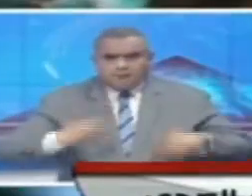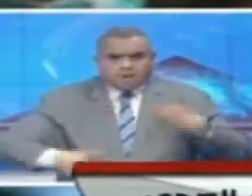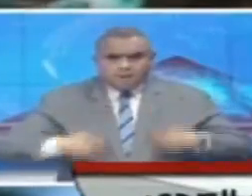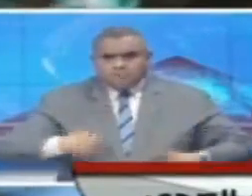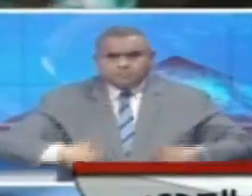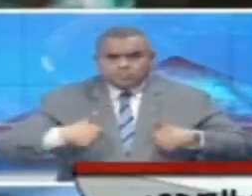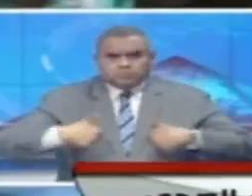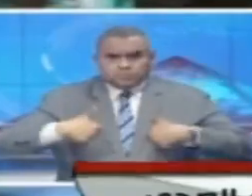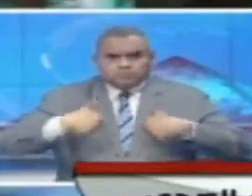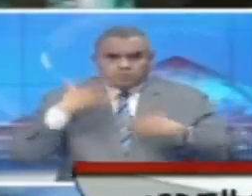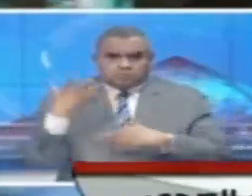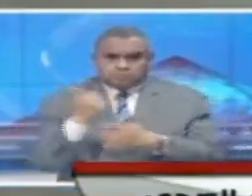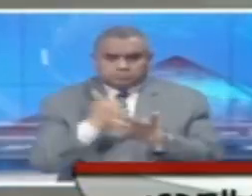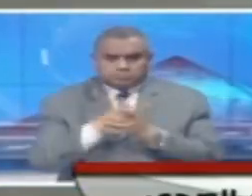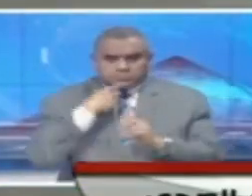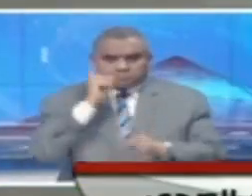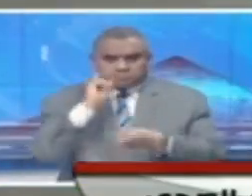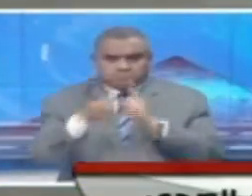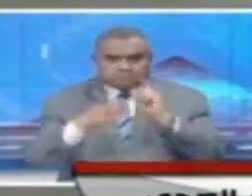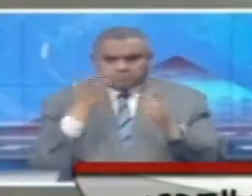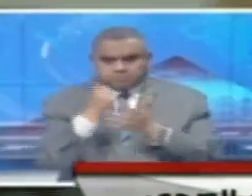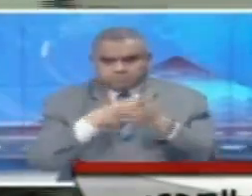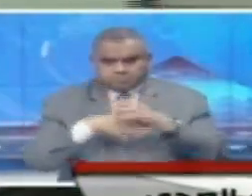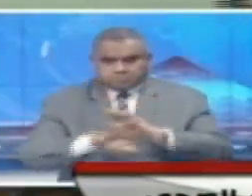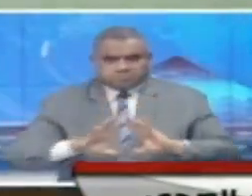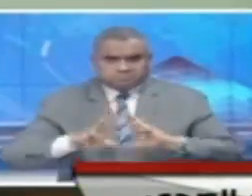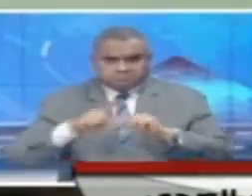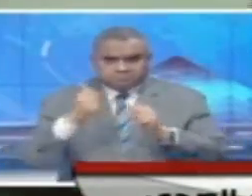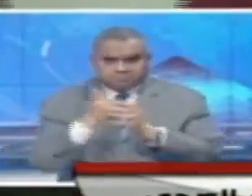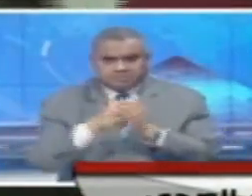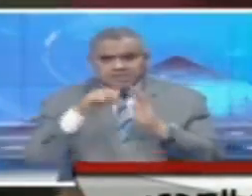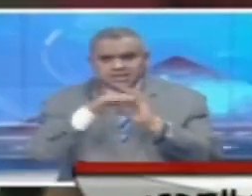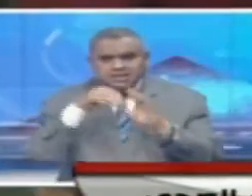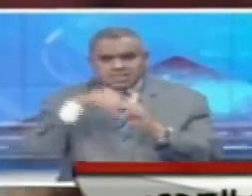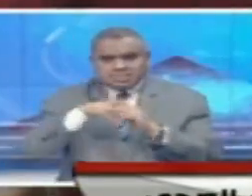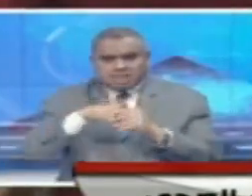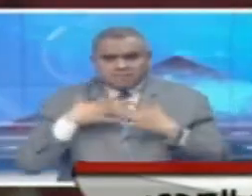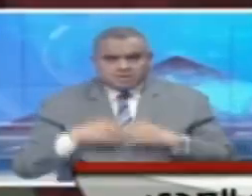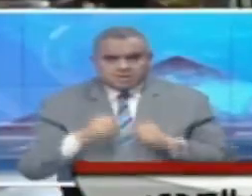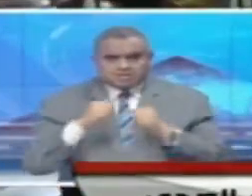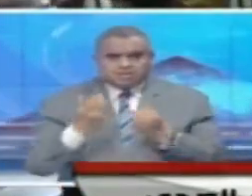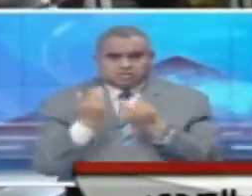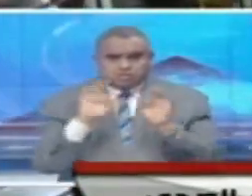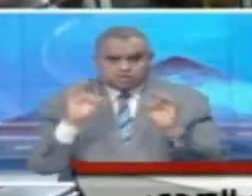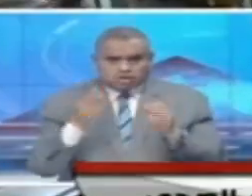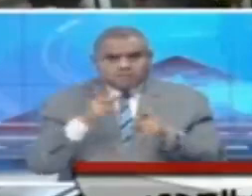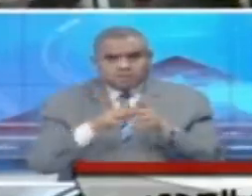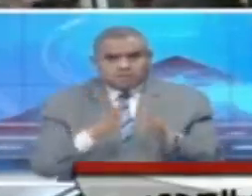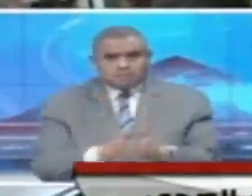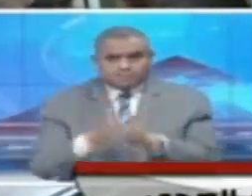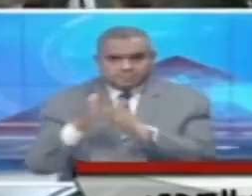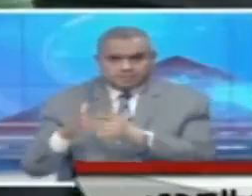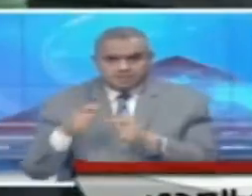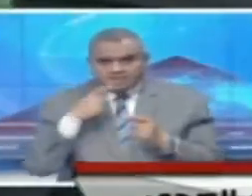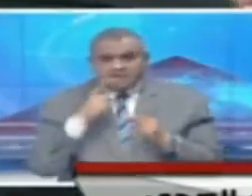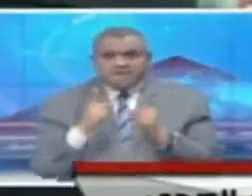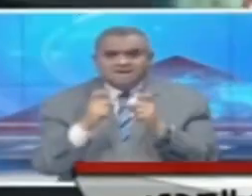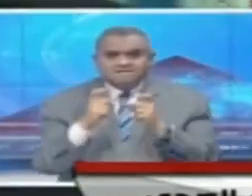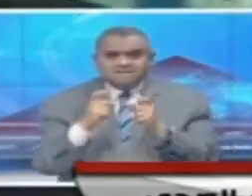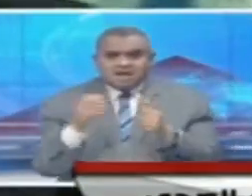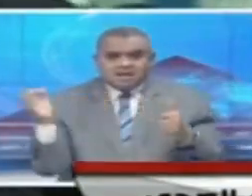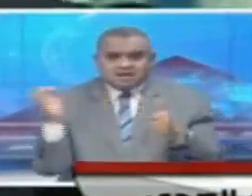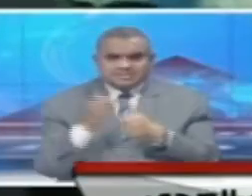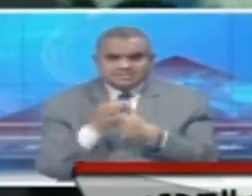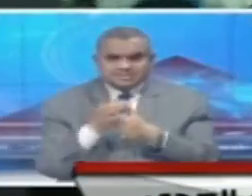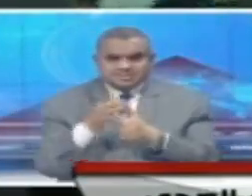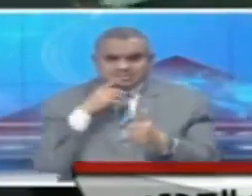النادرة لتكون بمثابة البنية التحتية لمنظومة التأمين الصحي الشامل. كما تم حصار فيروسي من خلال مبادرة الرئيس